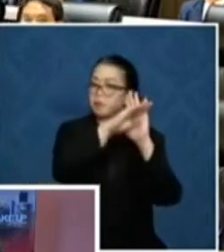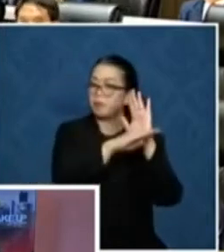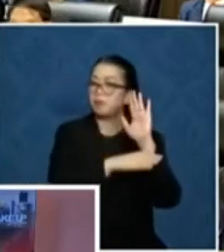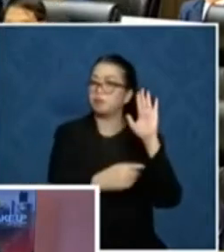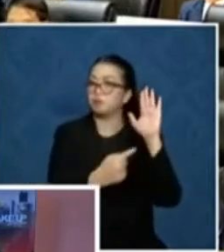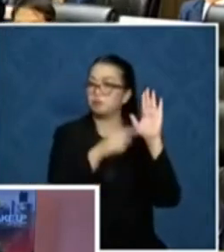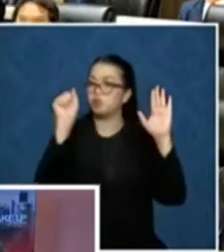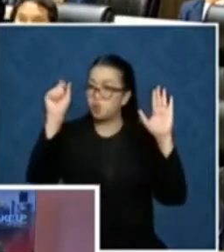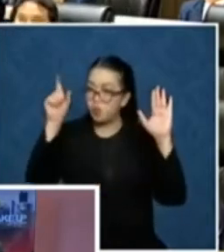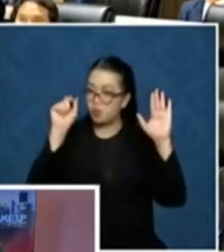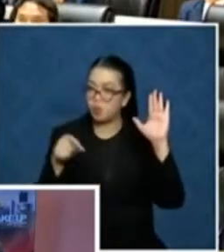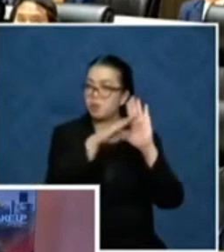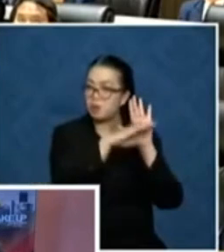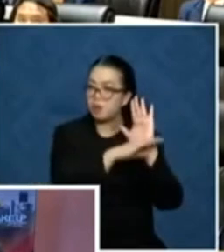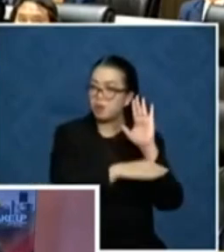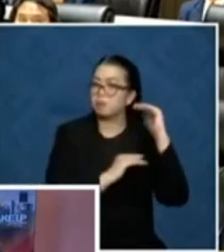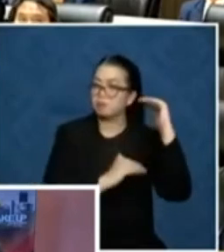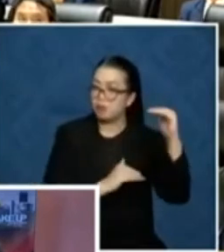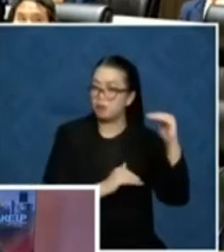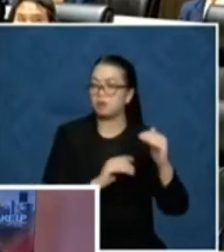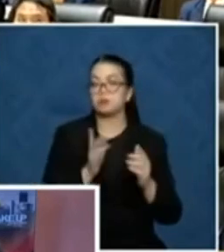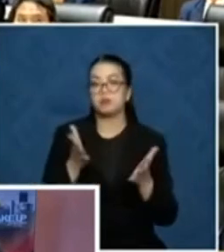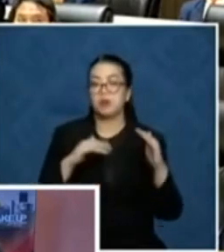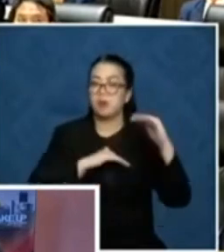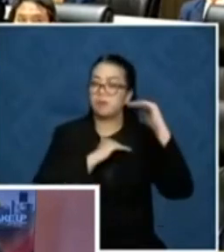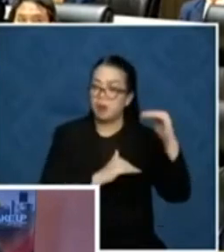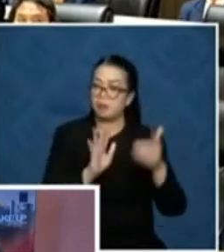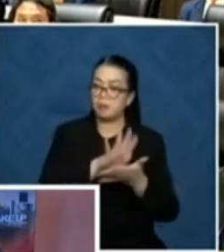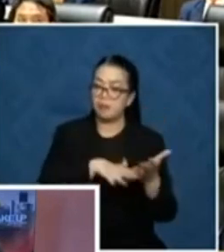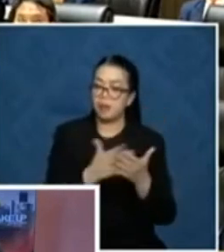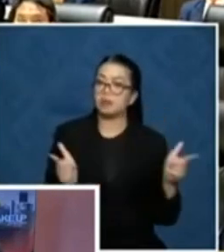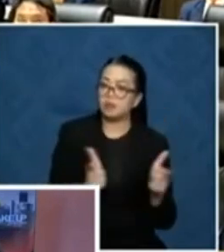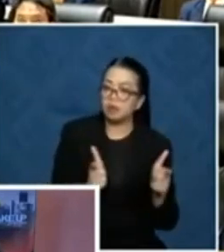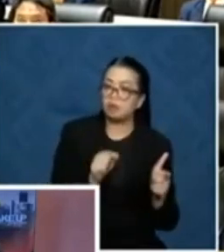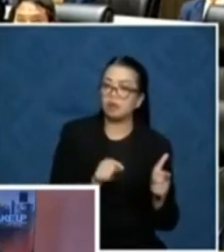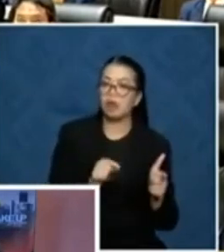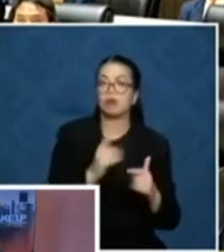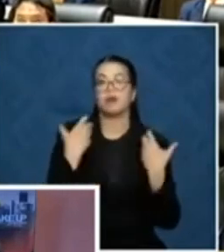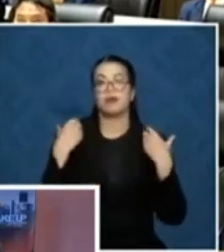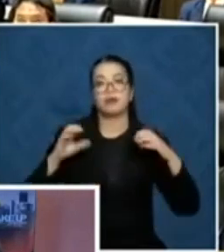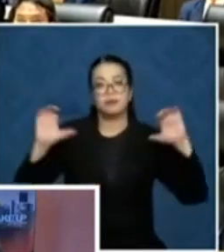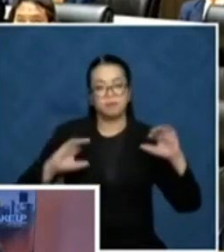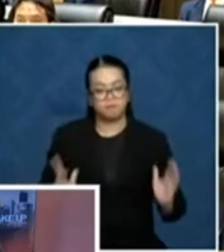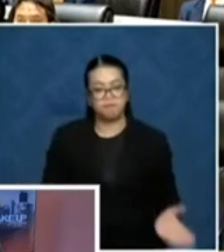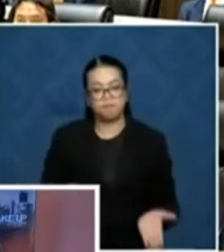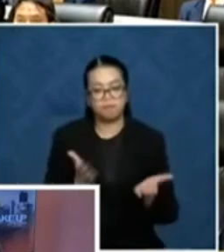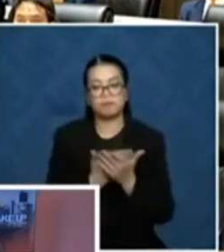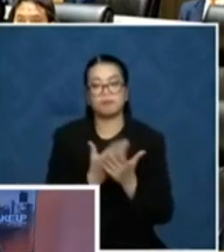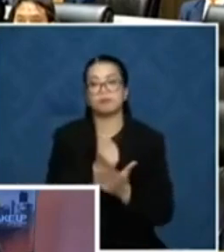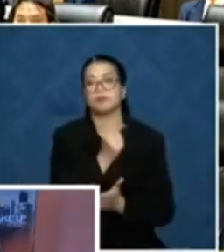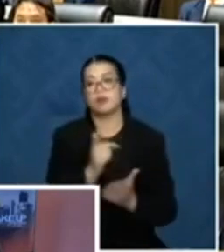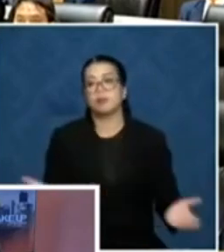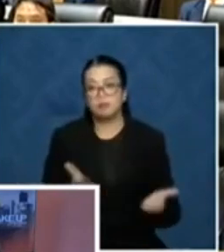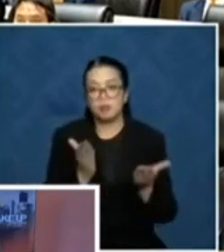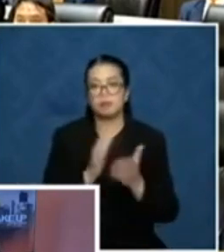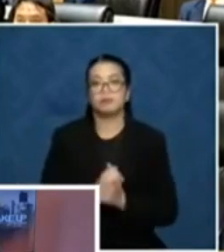เ ป็นตัวเองมึงตัวเก่งกว่าล่ะ เออๆอ่ะใจเย็นๆใจเย็นๆนี ่คือนี่เป็นเบกไม่นี่เป็นเบสิกแล้วพยายามจะเตือนกันว่าเราต้องสนทนากับตัวเ